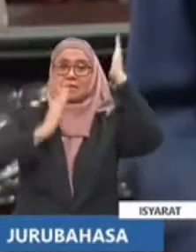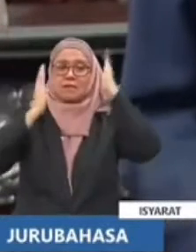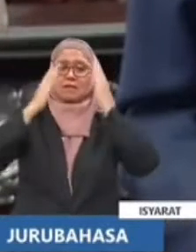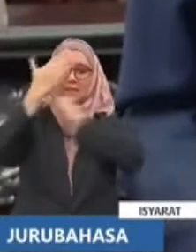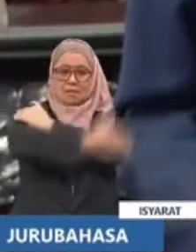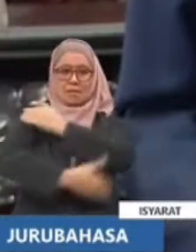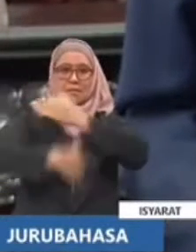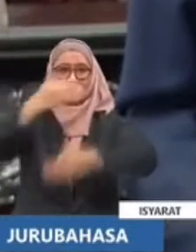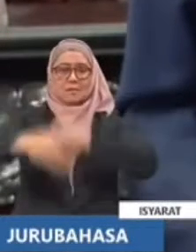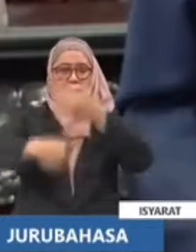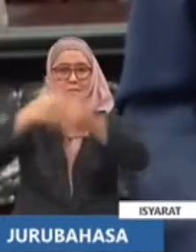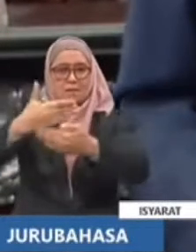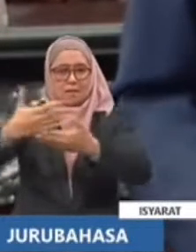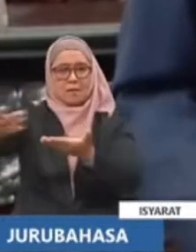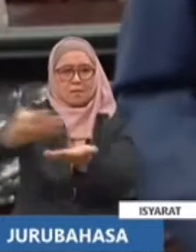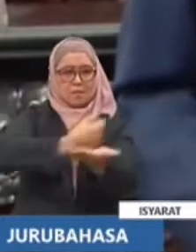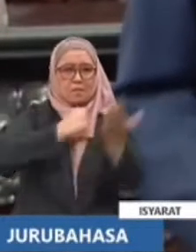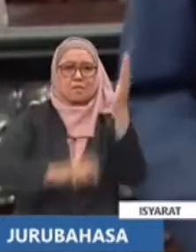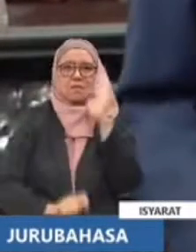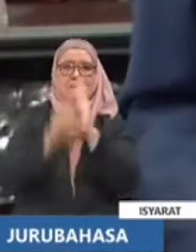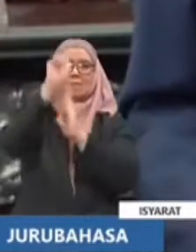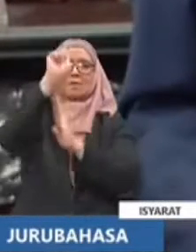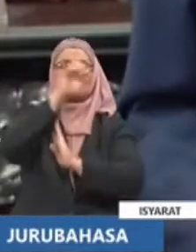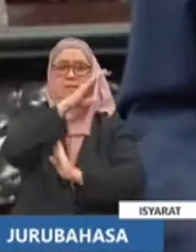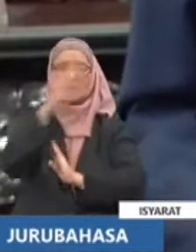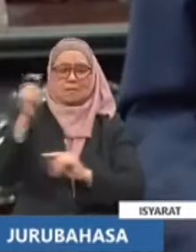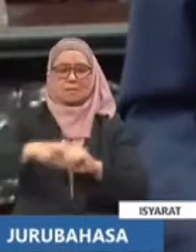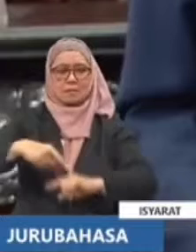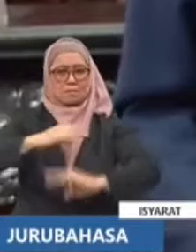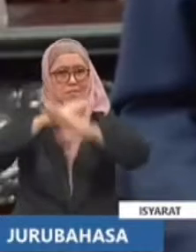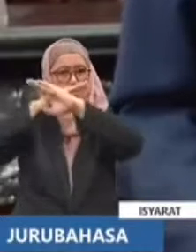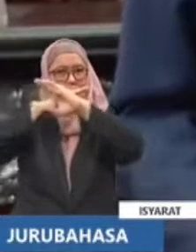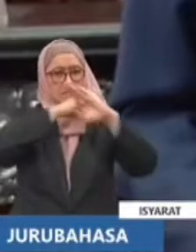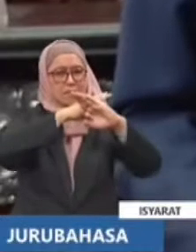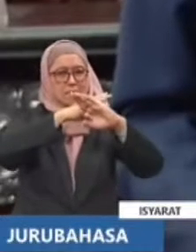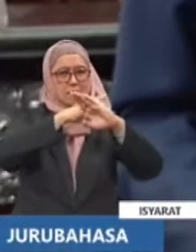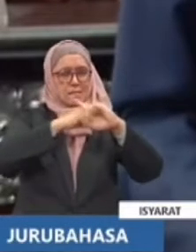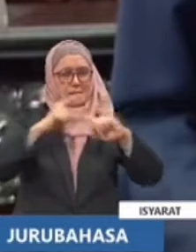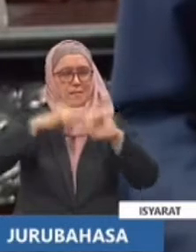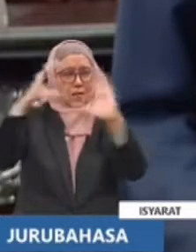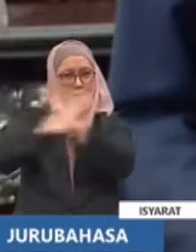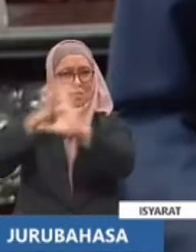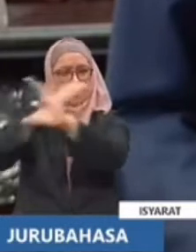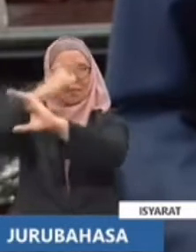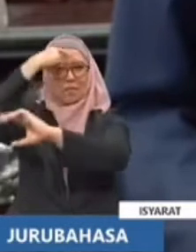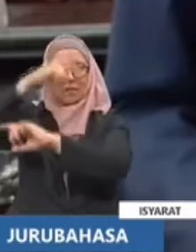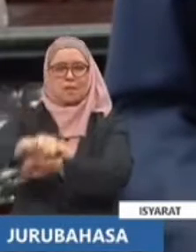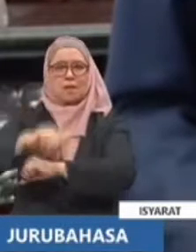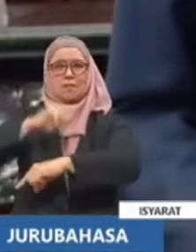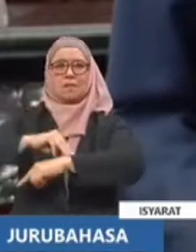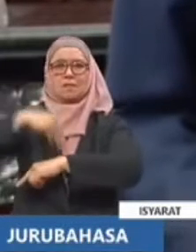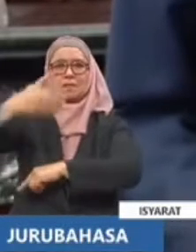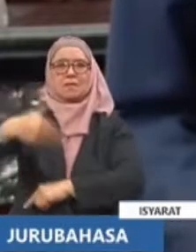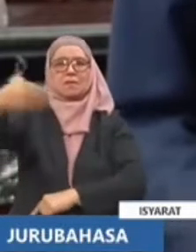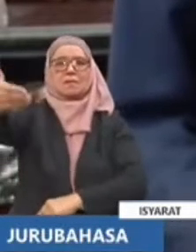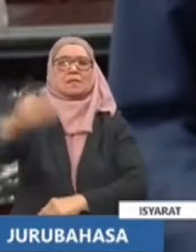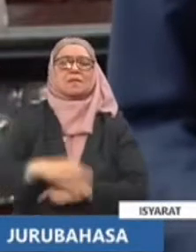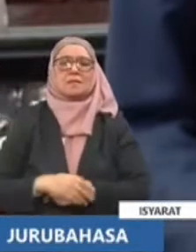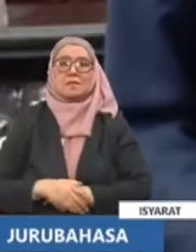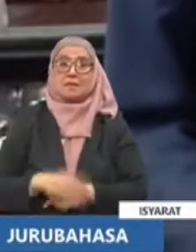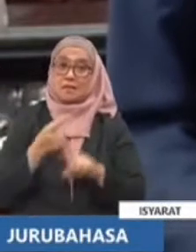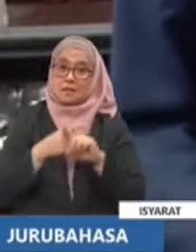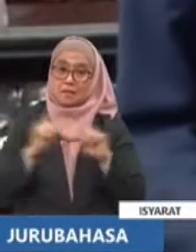maju dan berpendapatan tinggi serta kali Secaba Ran Hai pada masa hadapan Hai namun